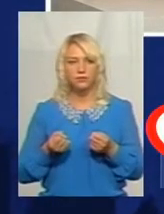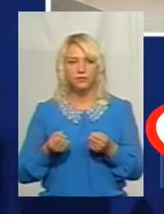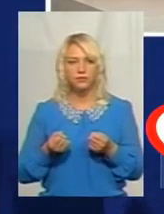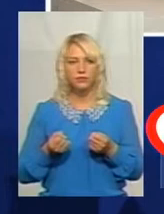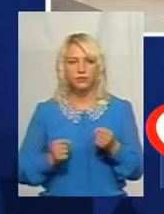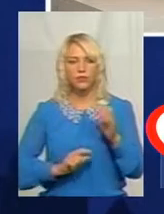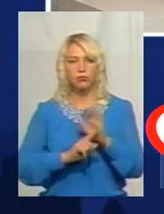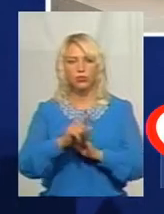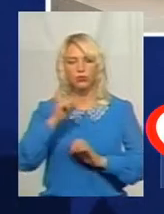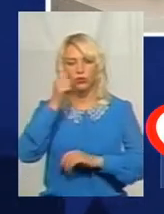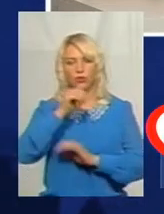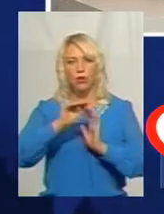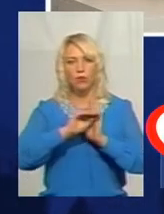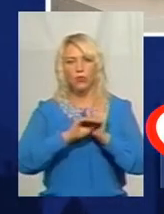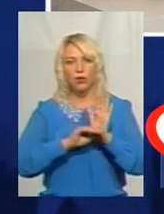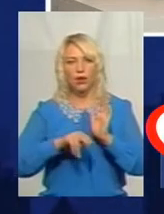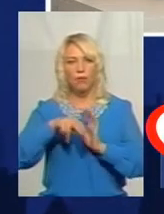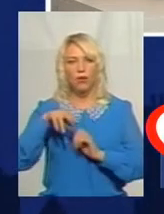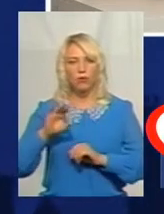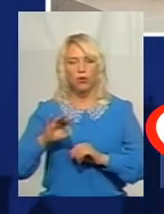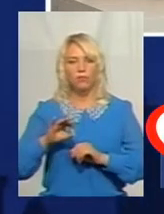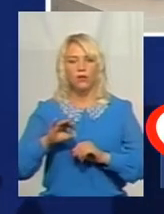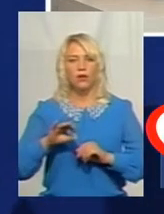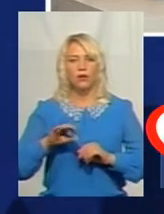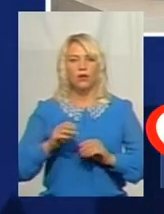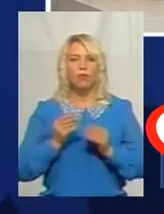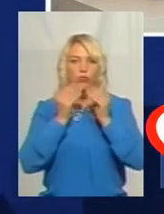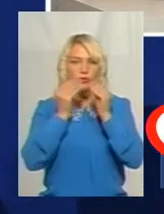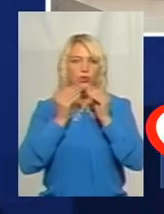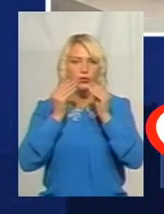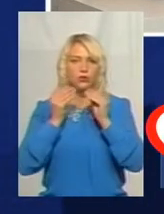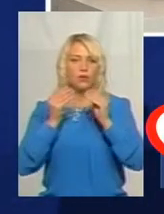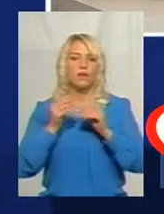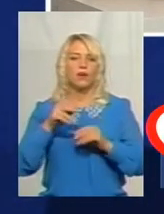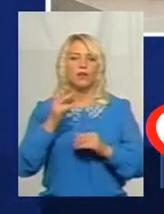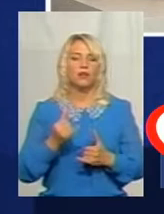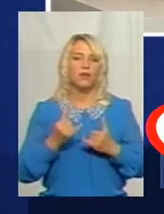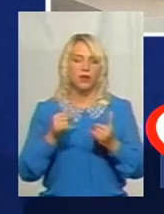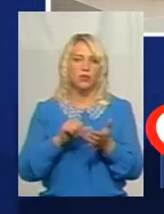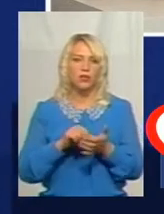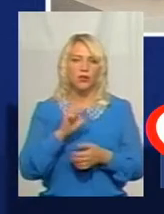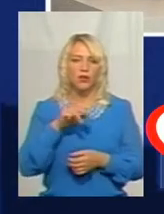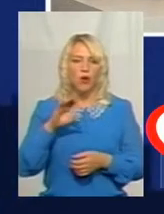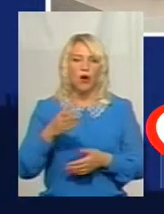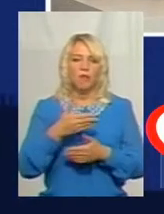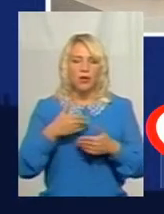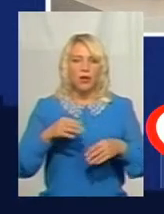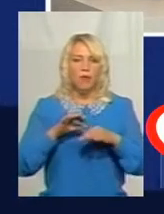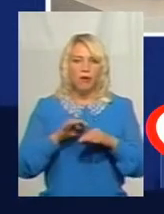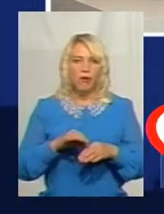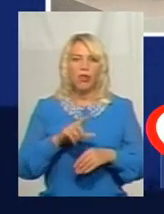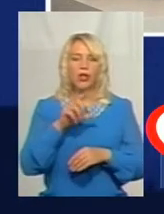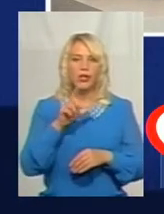з початку року програма по протезуванню для учасників АТО, хоча ми проводили за рахунок